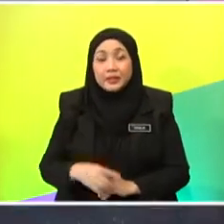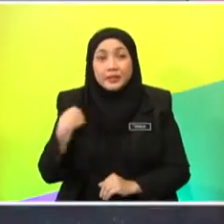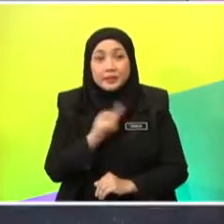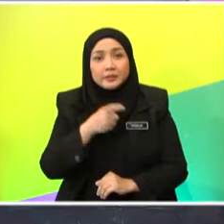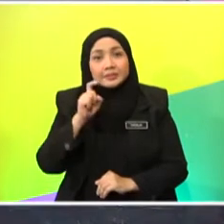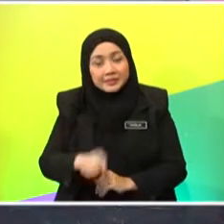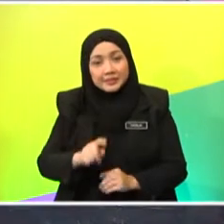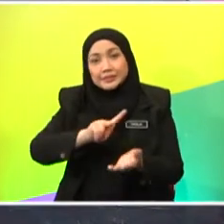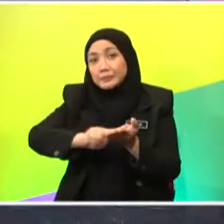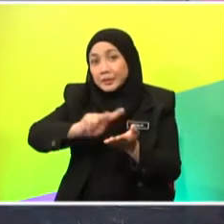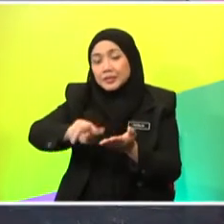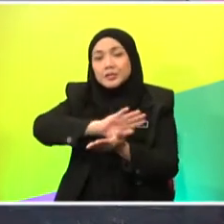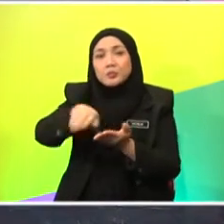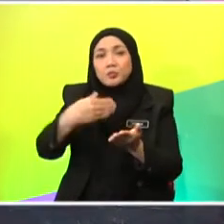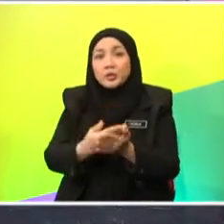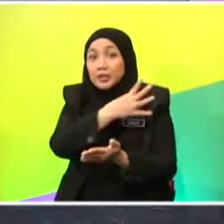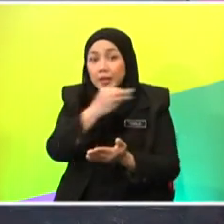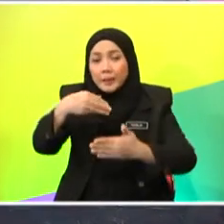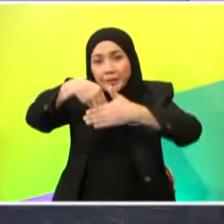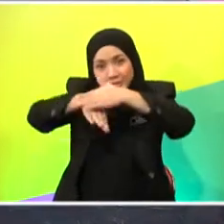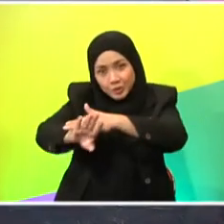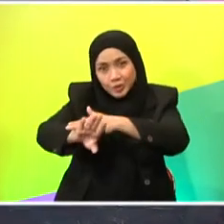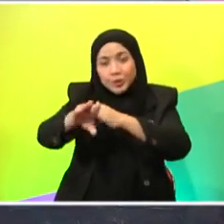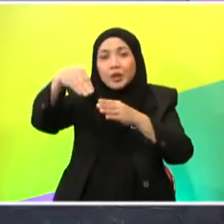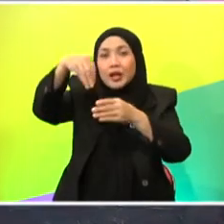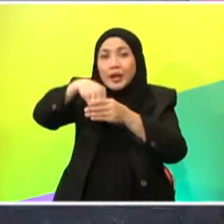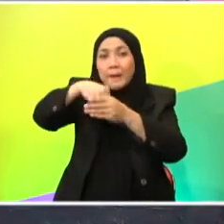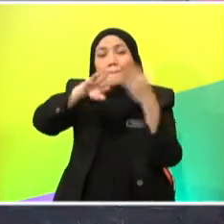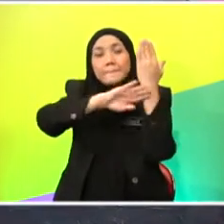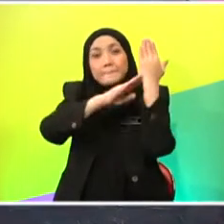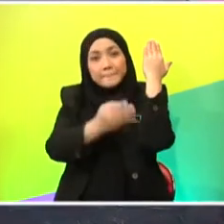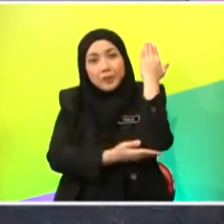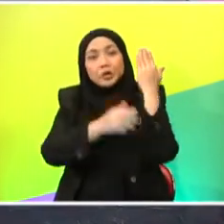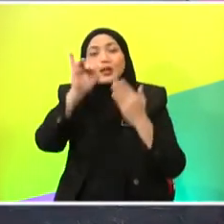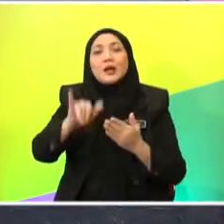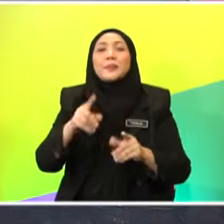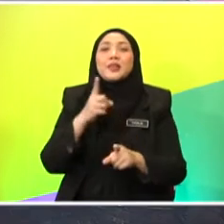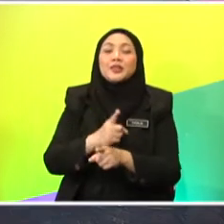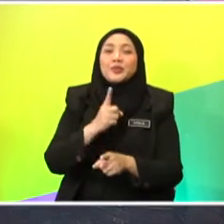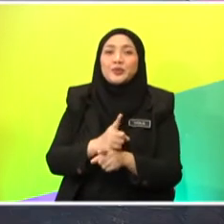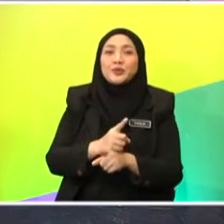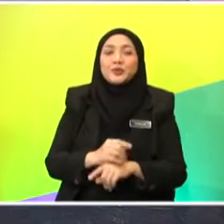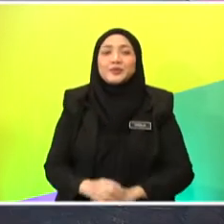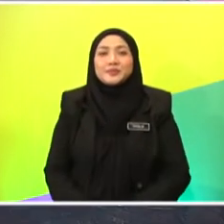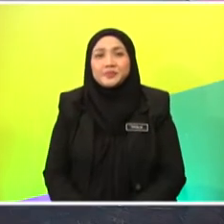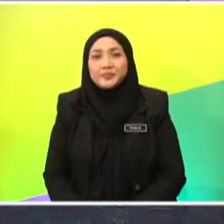nih masuk dalam Mbak kode yang betul ok Jeong semua kita bantu cek kawan-kawan oke oke jago jago ndak saya bantu cek gu